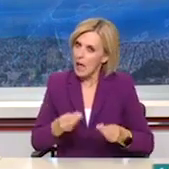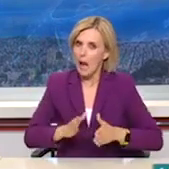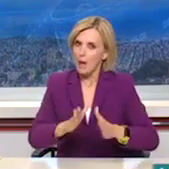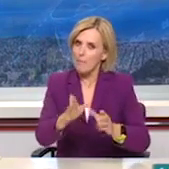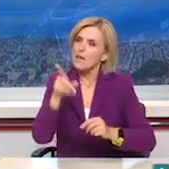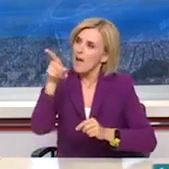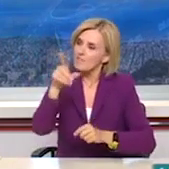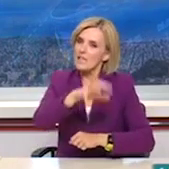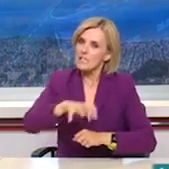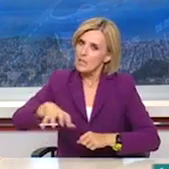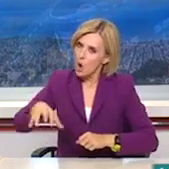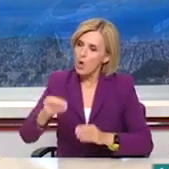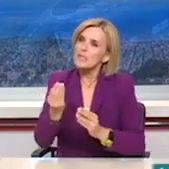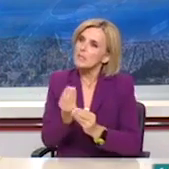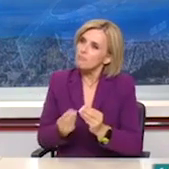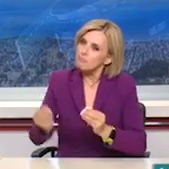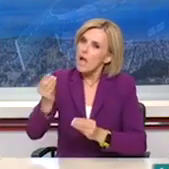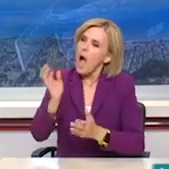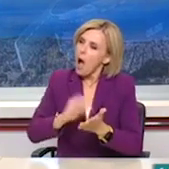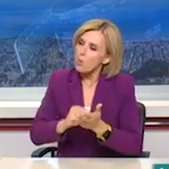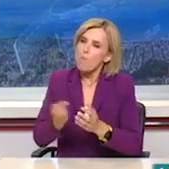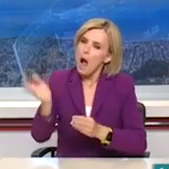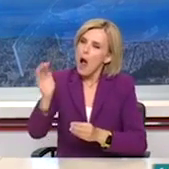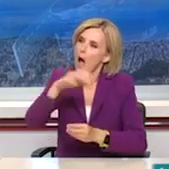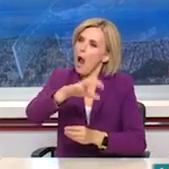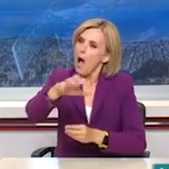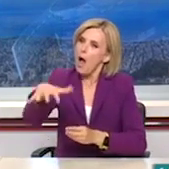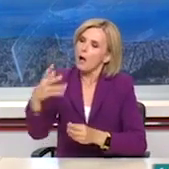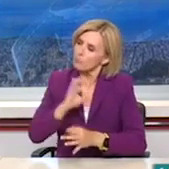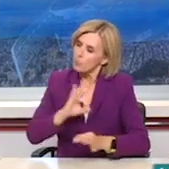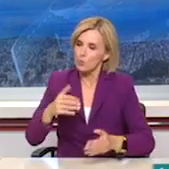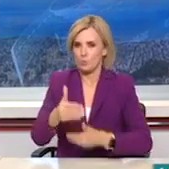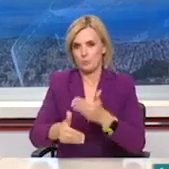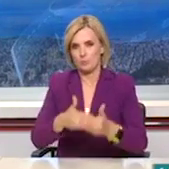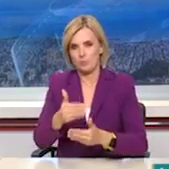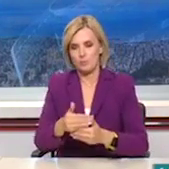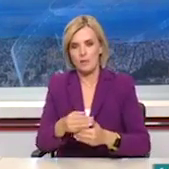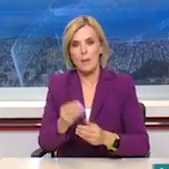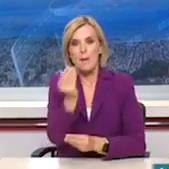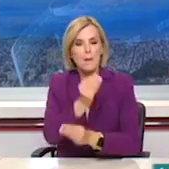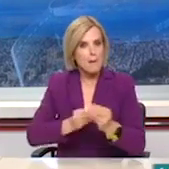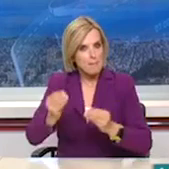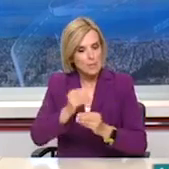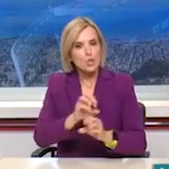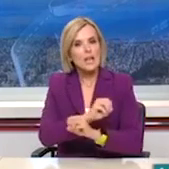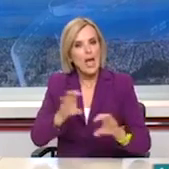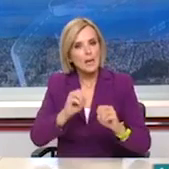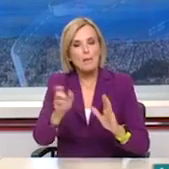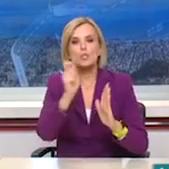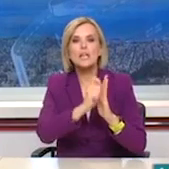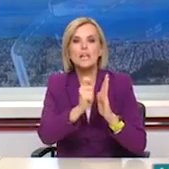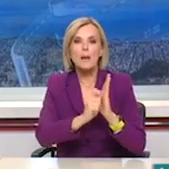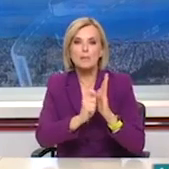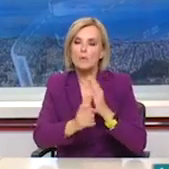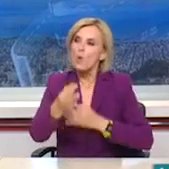και νομίζω αυτές οι χώρες θα αυξηθούν με την πάροδο του χρόνου. Περισσότερα μπορούμε να σας ενημερώσουμε και γραπτώς όταν θα έχουμε περισσότερα